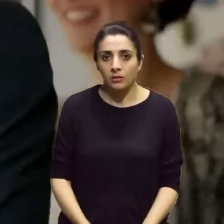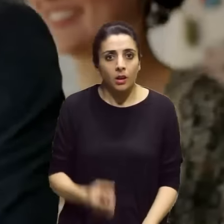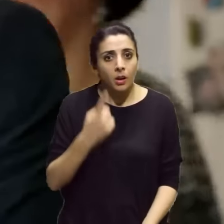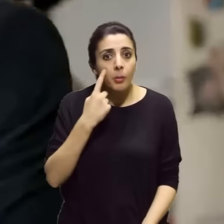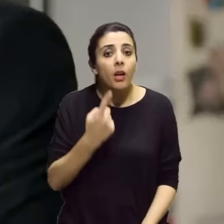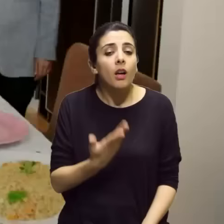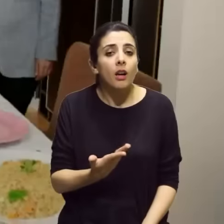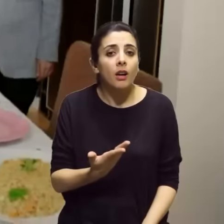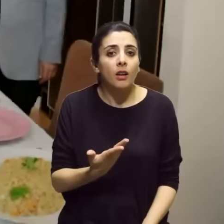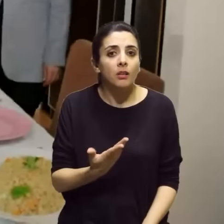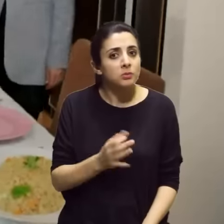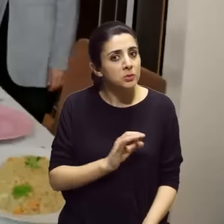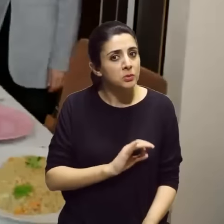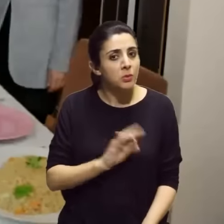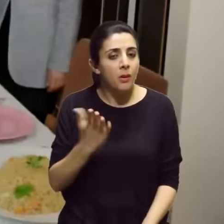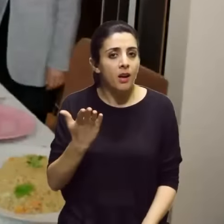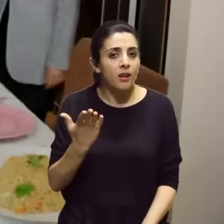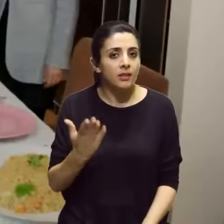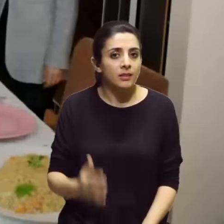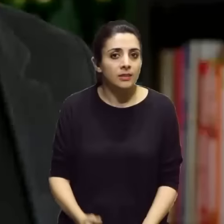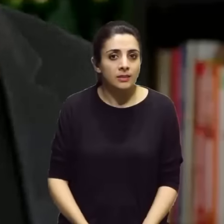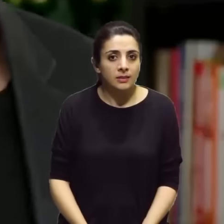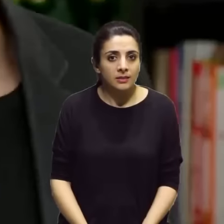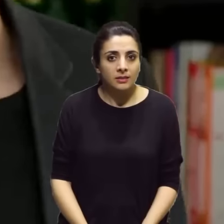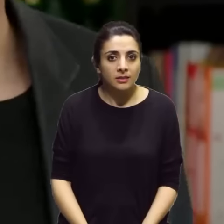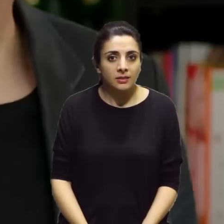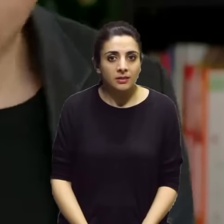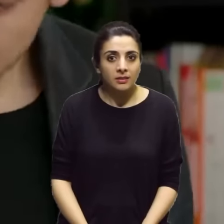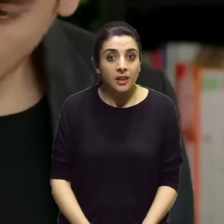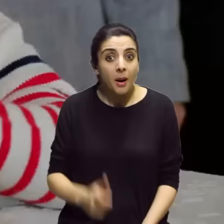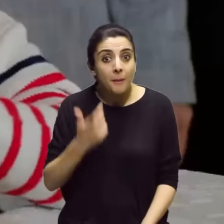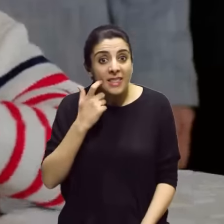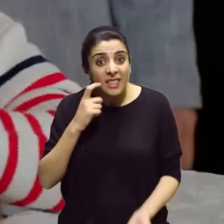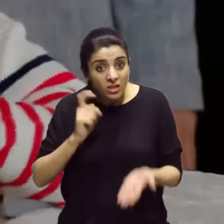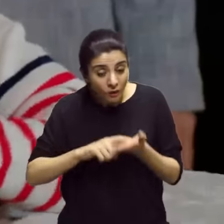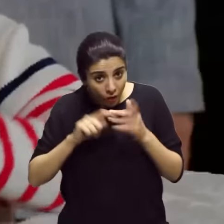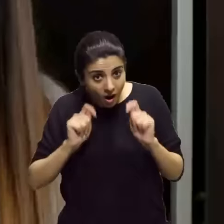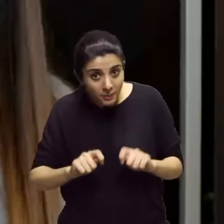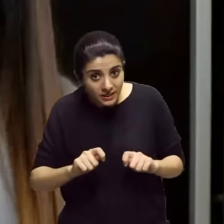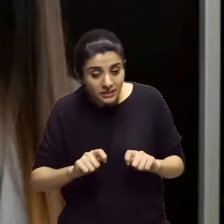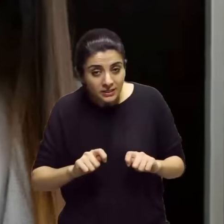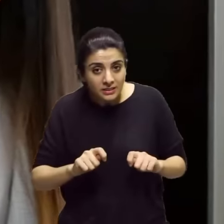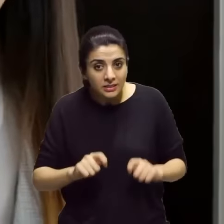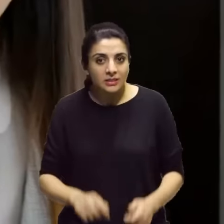Baksana şuraya ya. Vay be. Tata. Kızarmış tavuğu getirdi. Patatesi tavuk da mı yaptın?